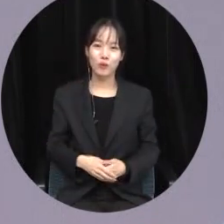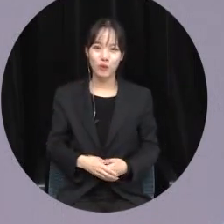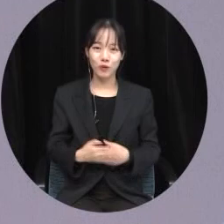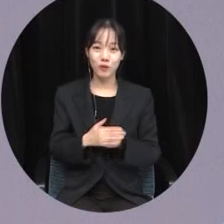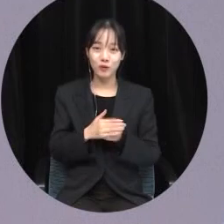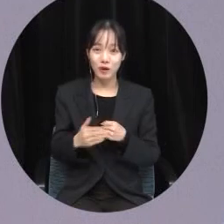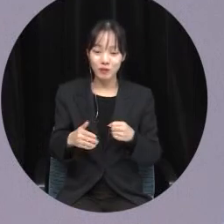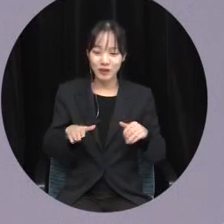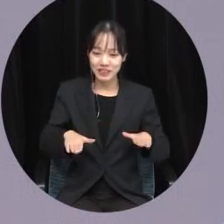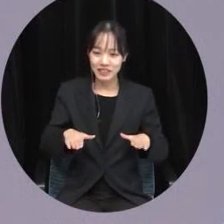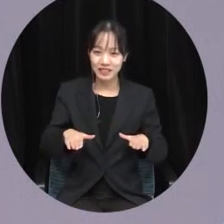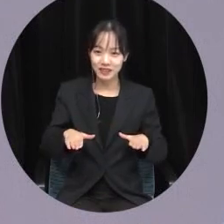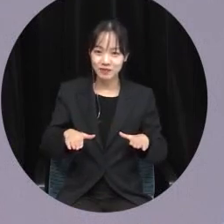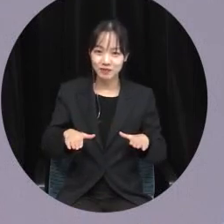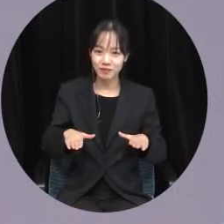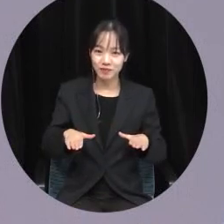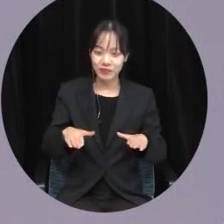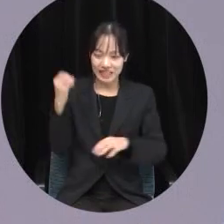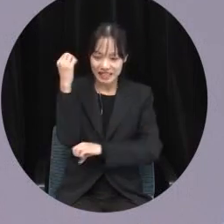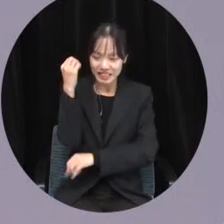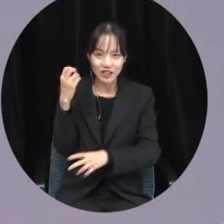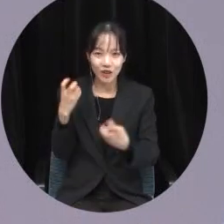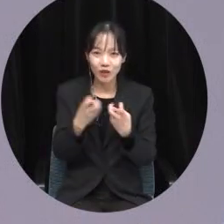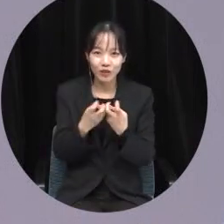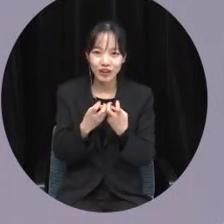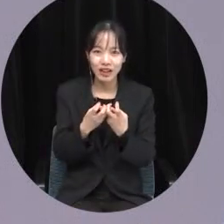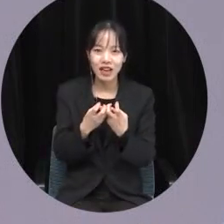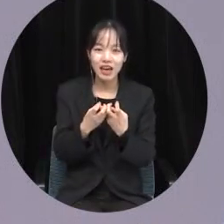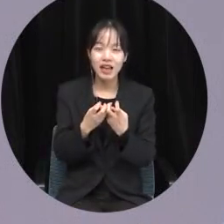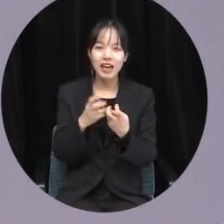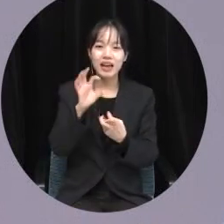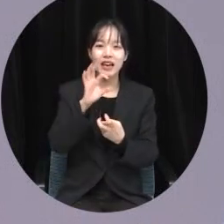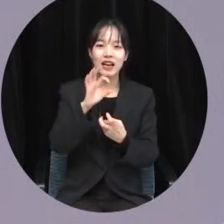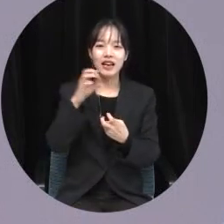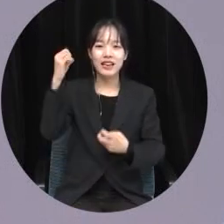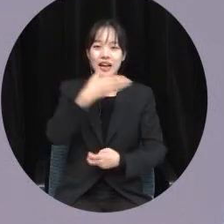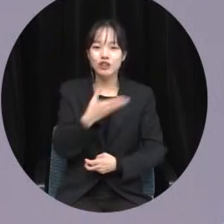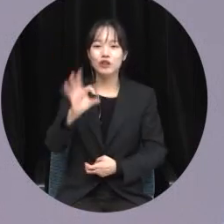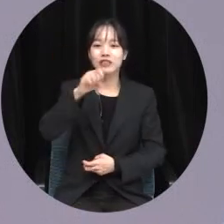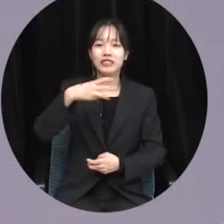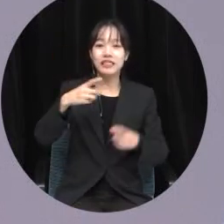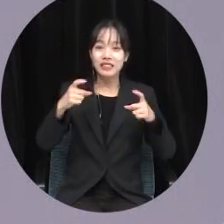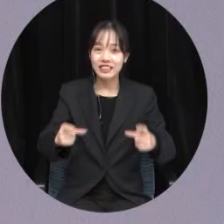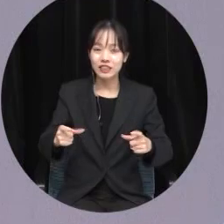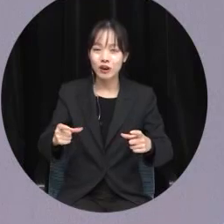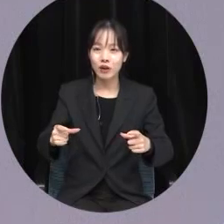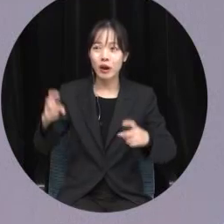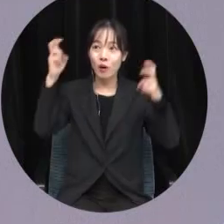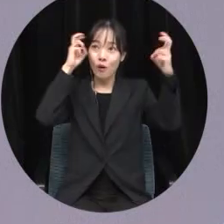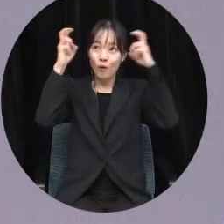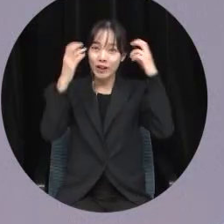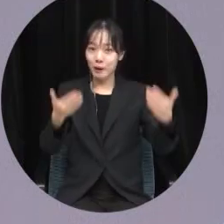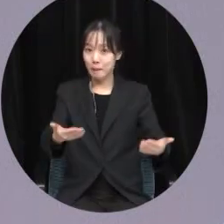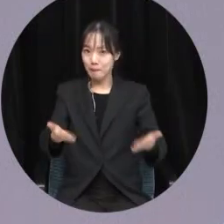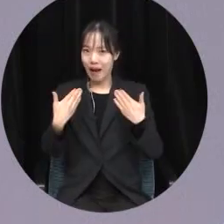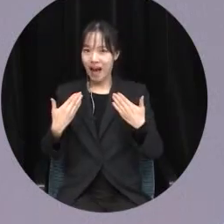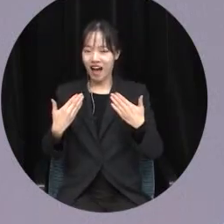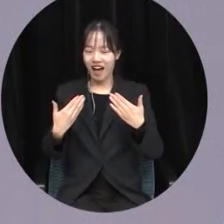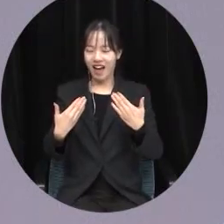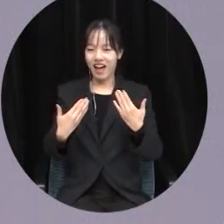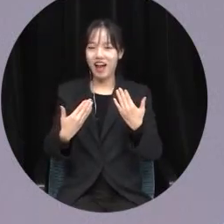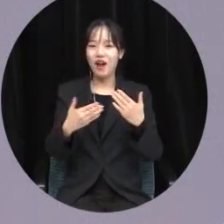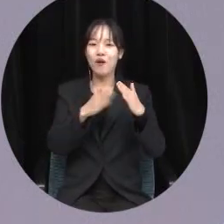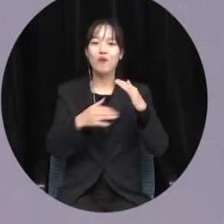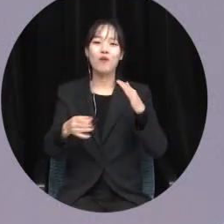기업을 유치하겠다라는 공약을 내세웠습니다. 기업을 유치해야 지역 상권도 활성화되지만